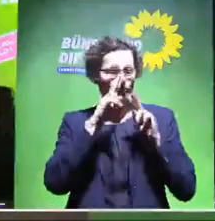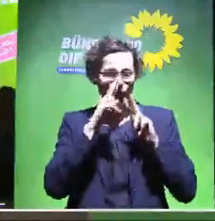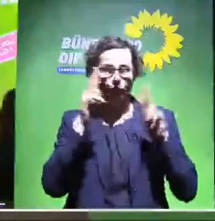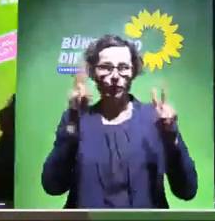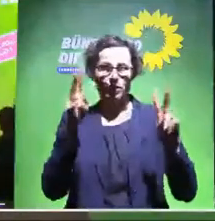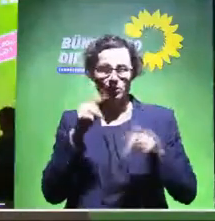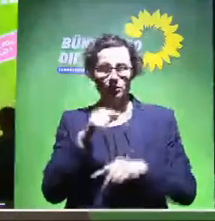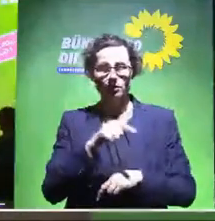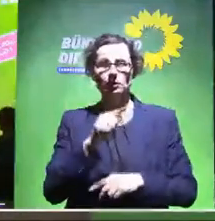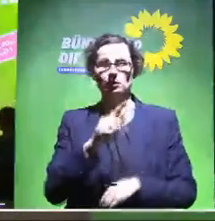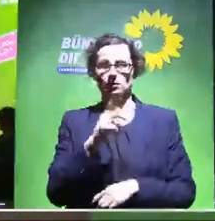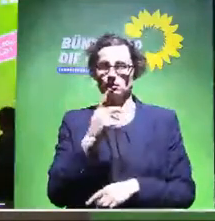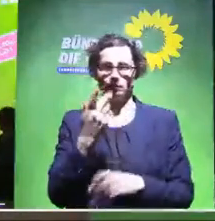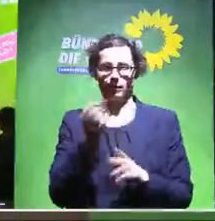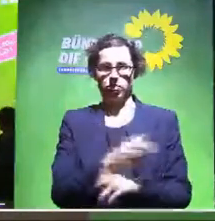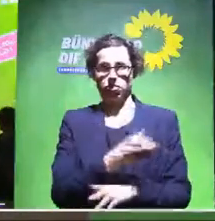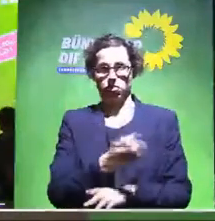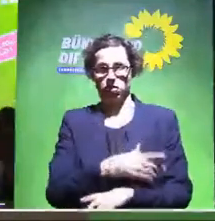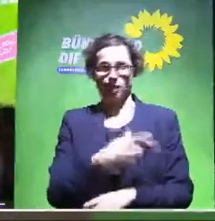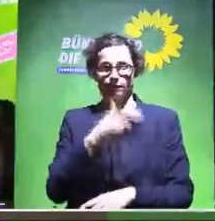nicht als erstes unter die Räder fällt.